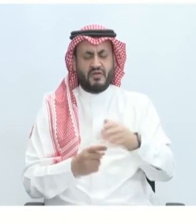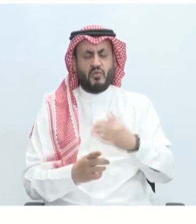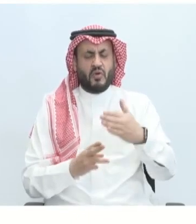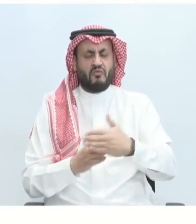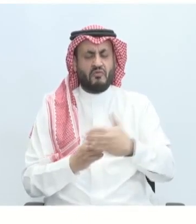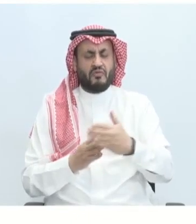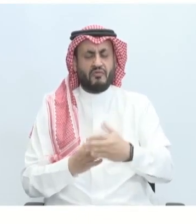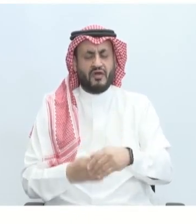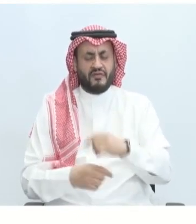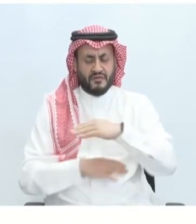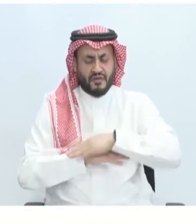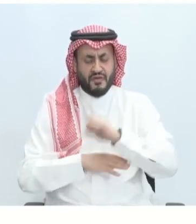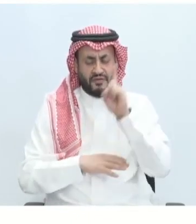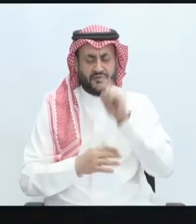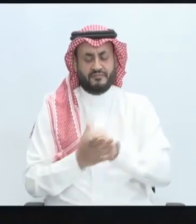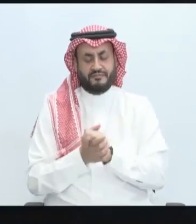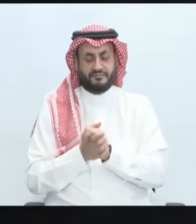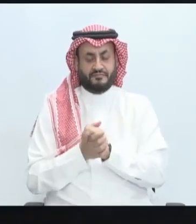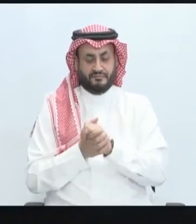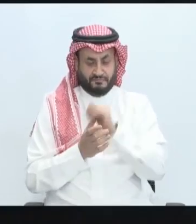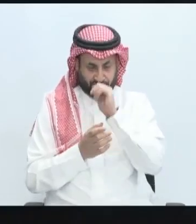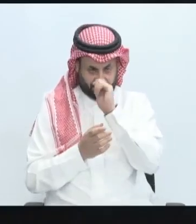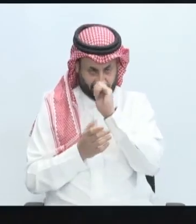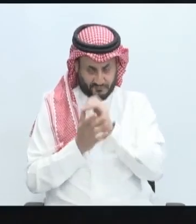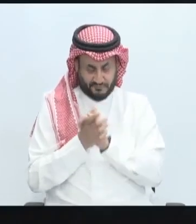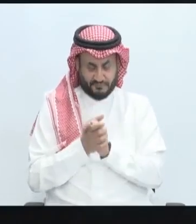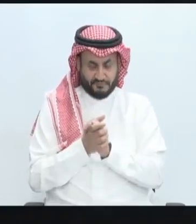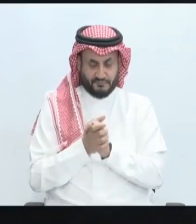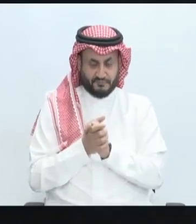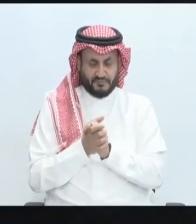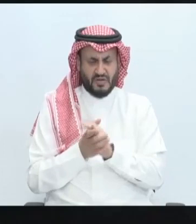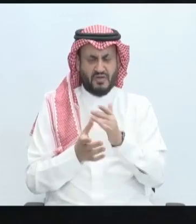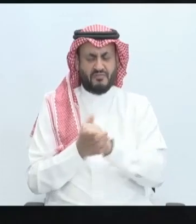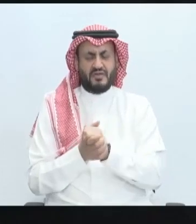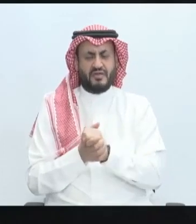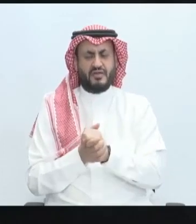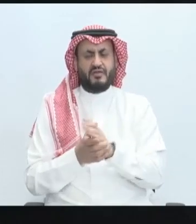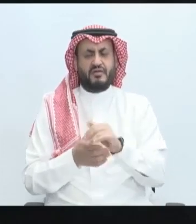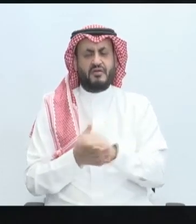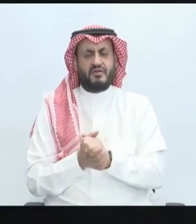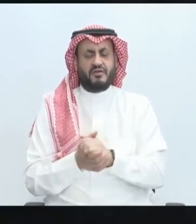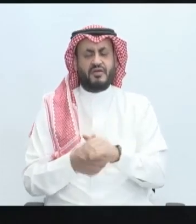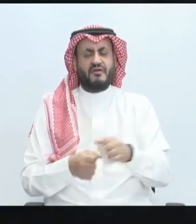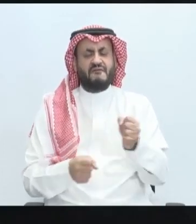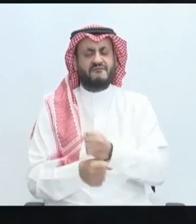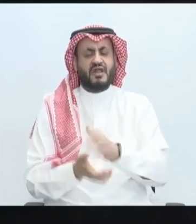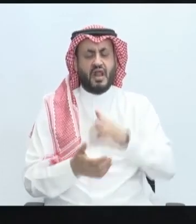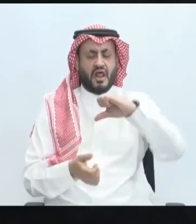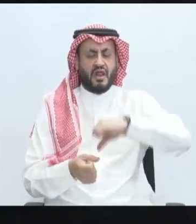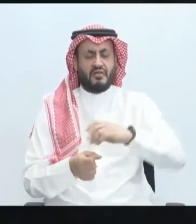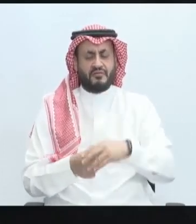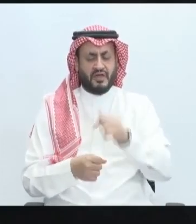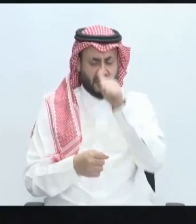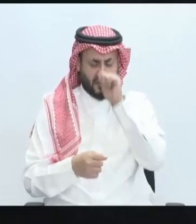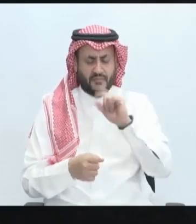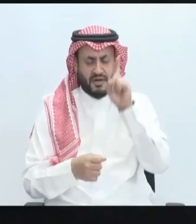عن طاعه الله جل وعلا فقد يجعلون الانسان يترك طاعه الله او يفعل ما يغضب الله